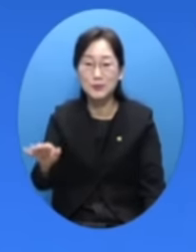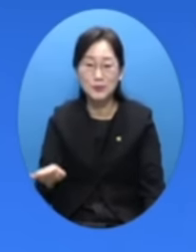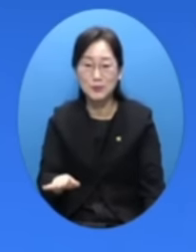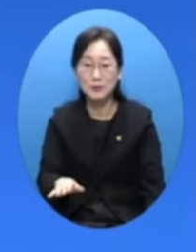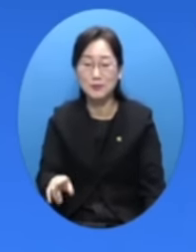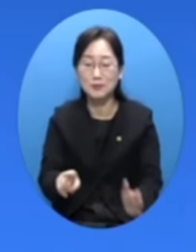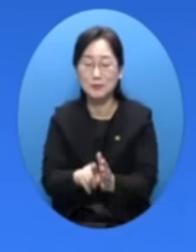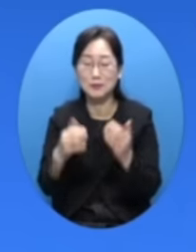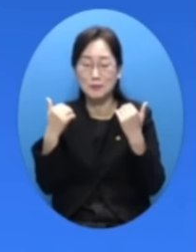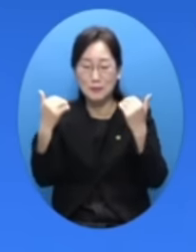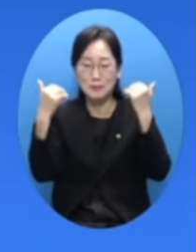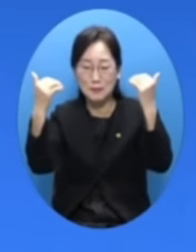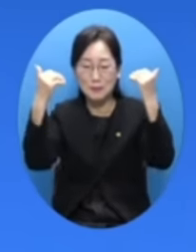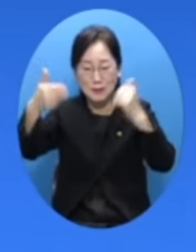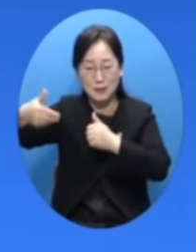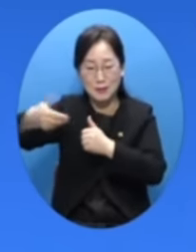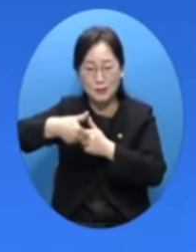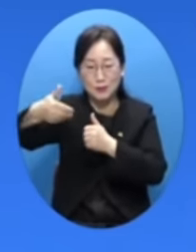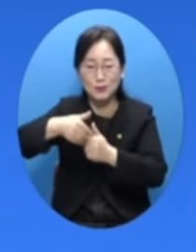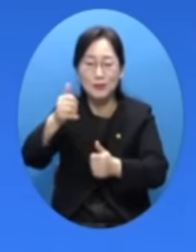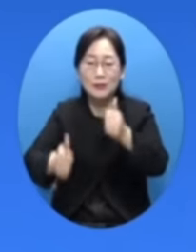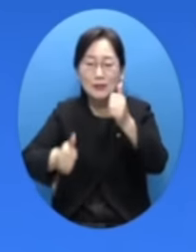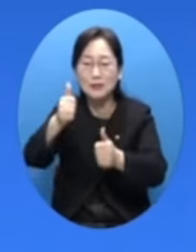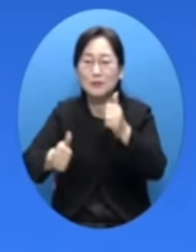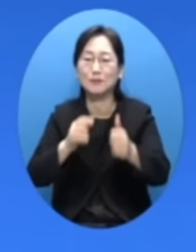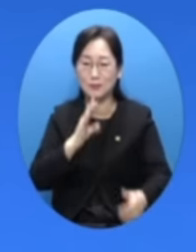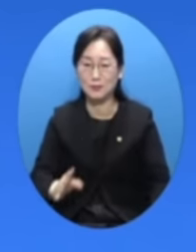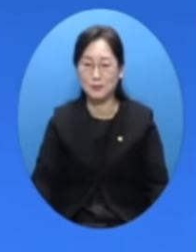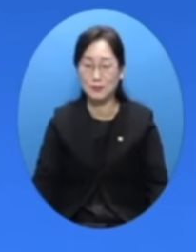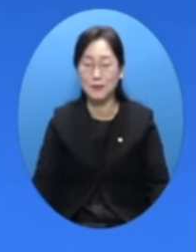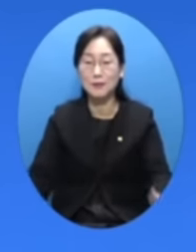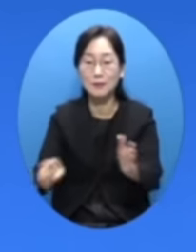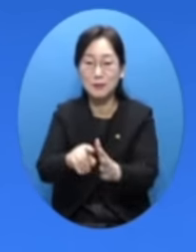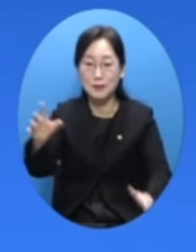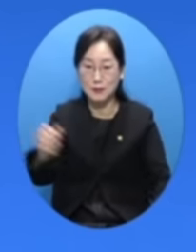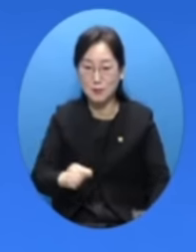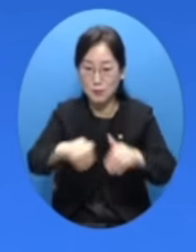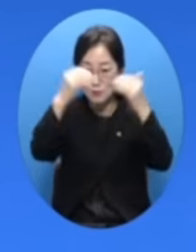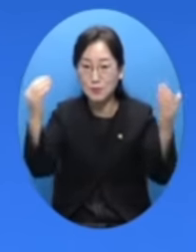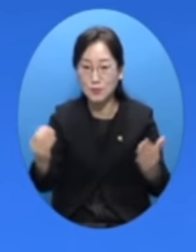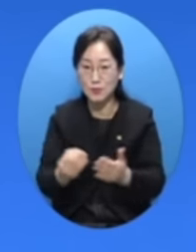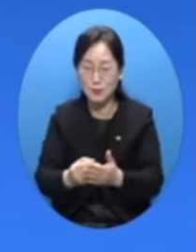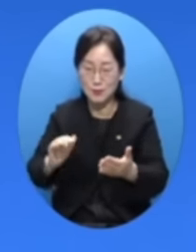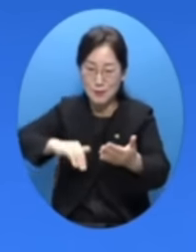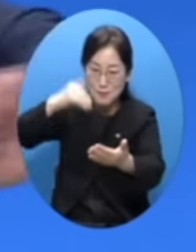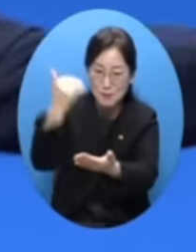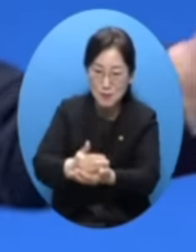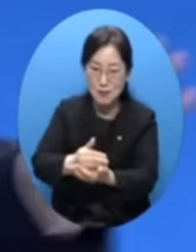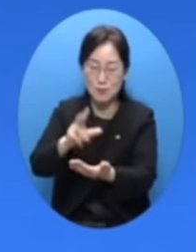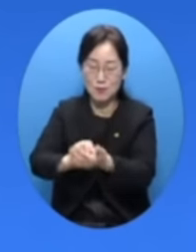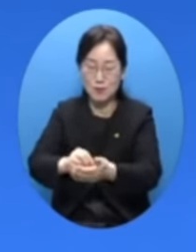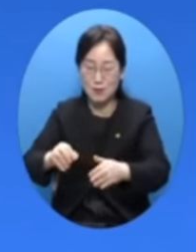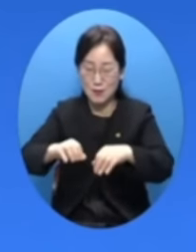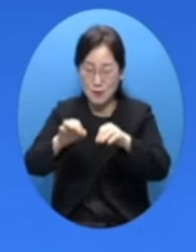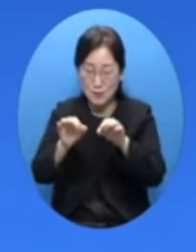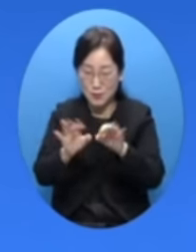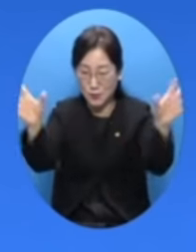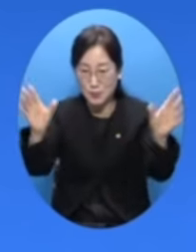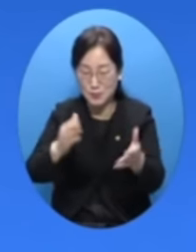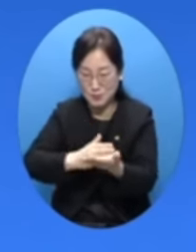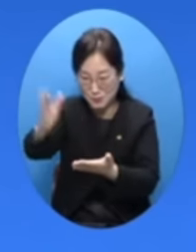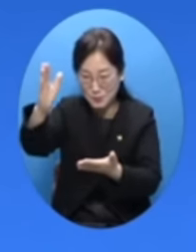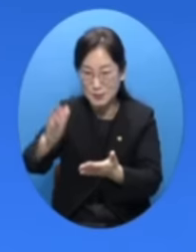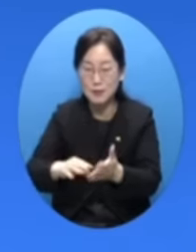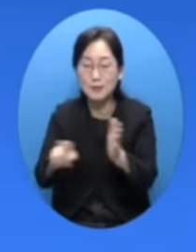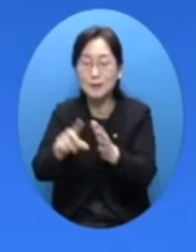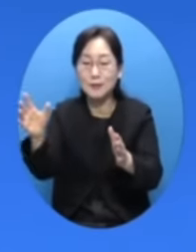위해서 성장하기 위해서 주시는 시험에 불과한 것입니다. 믿음으로 이 모든 산적한 문제들을 다 떠내려 보내고